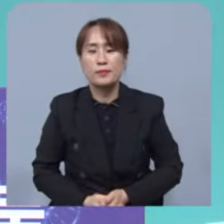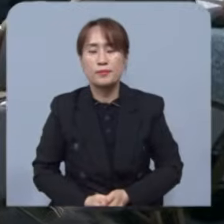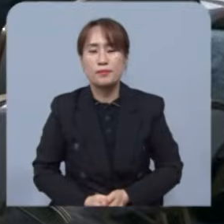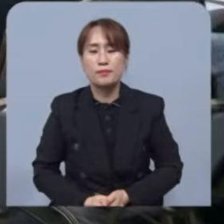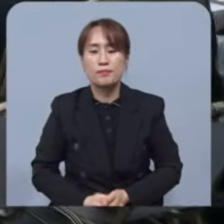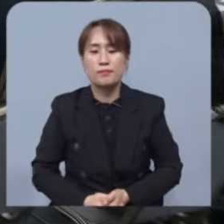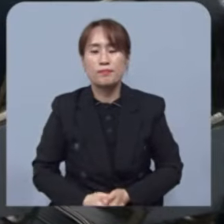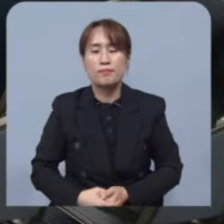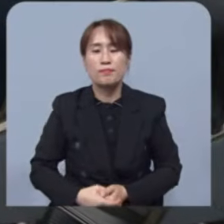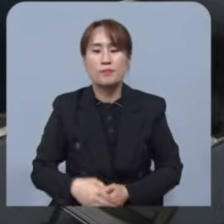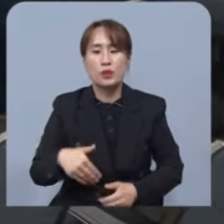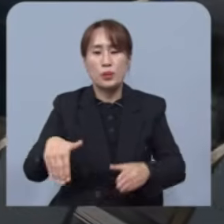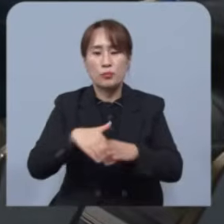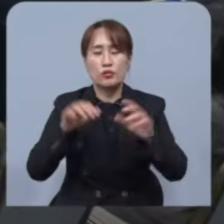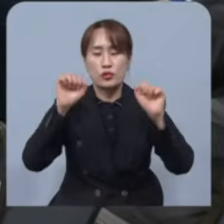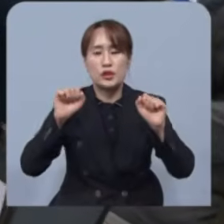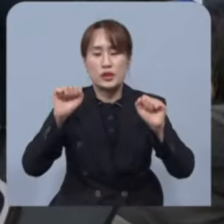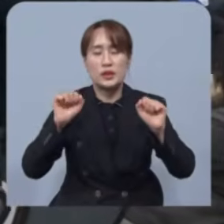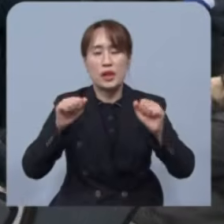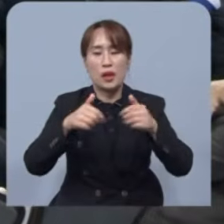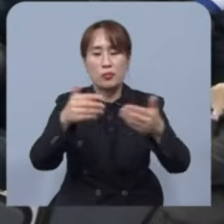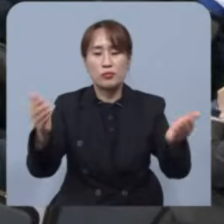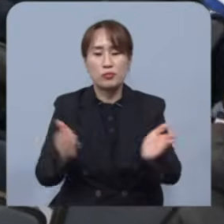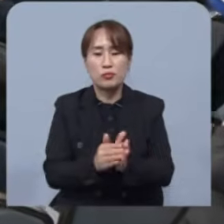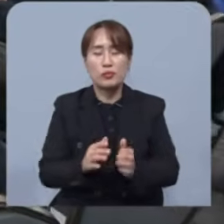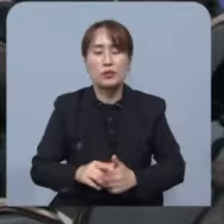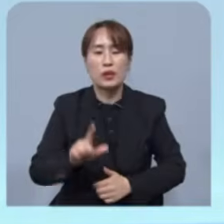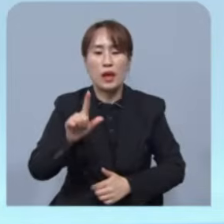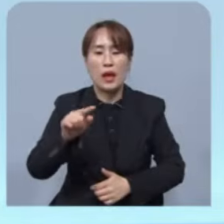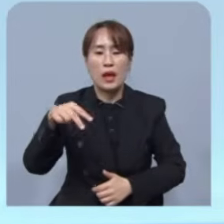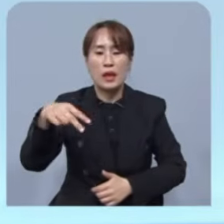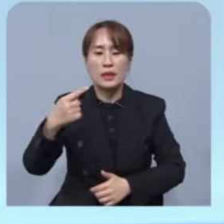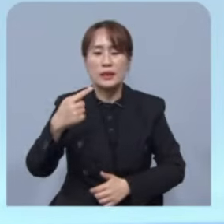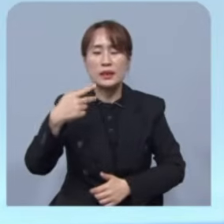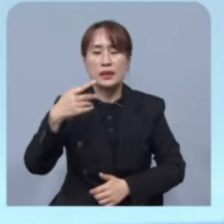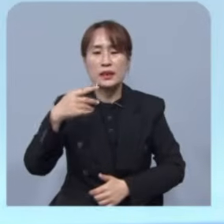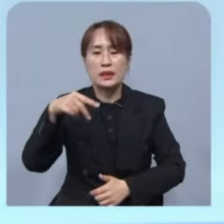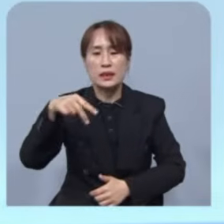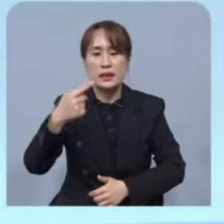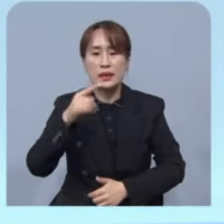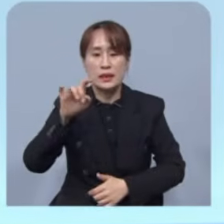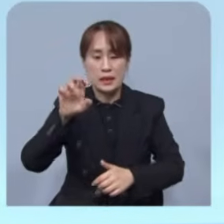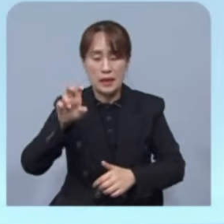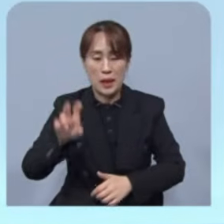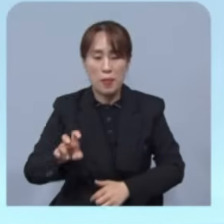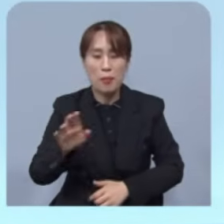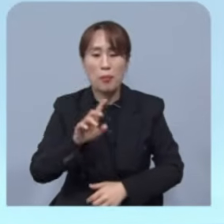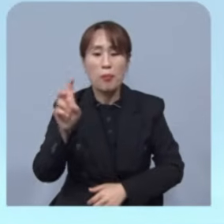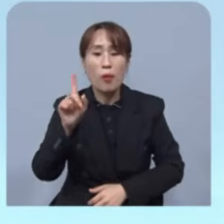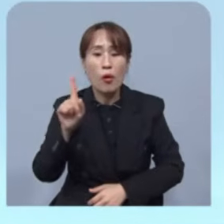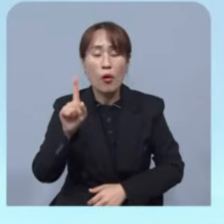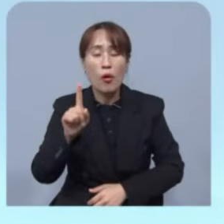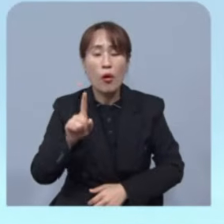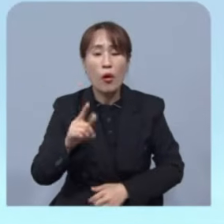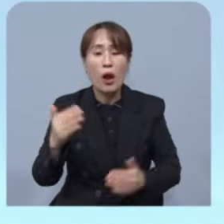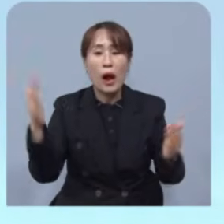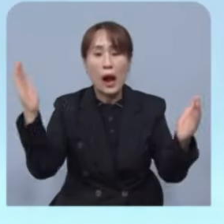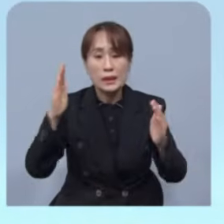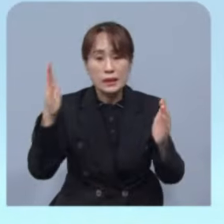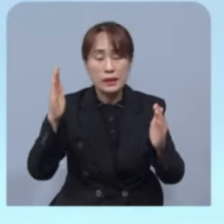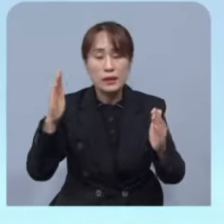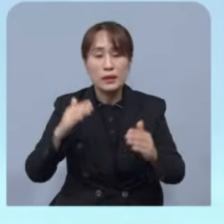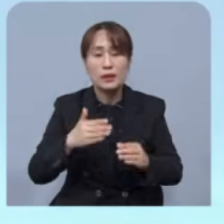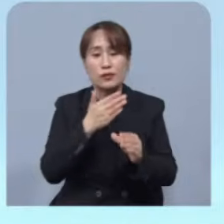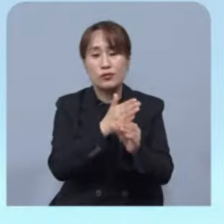예, 저희 그 문체부에서 L 시스테마라고 이제 중남미에서 시작을 했는데 그것이 이제 주로 이제